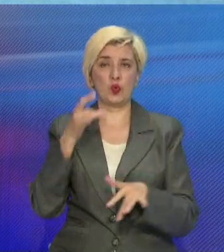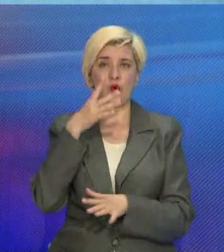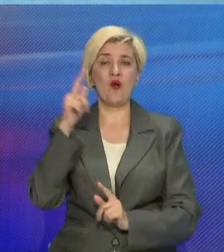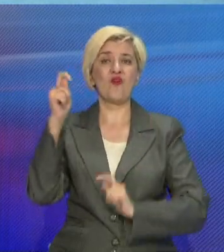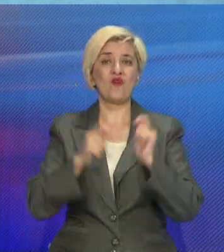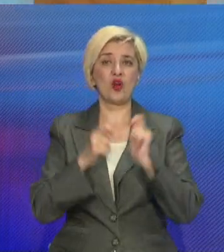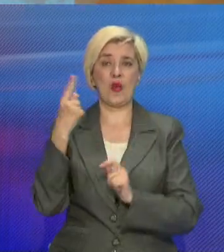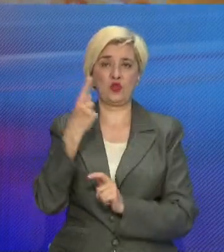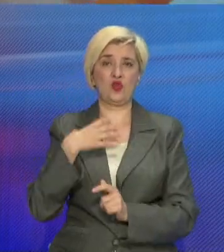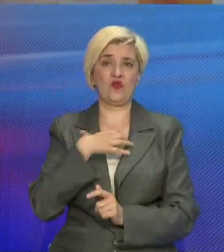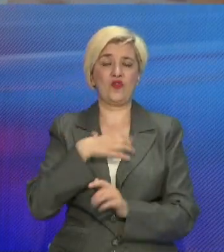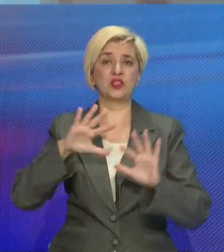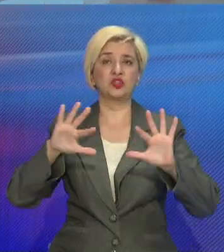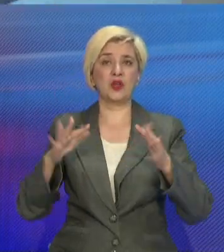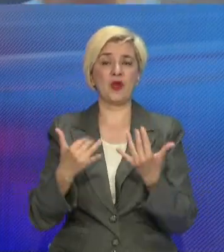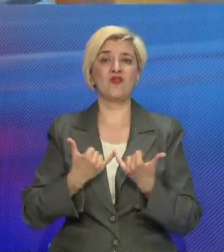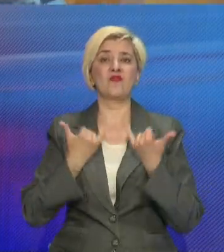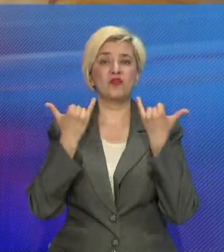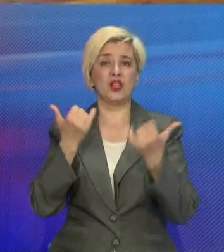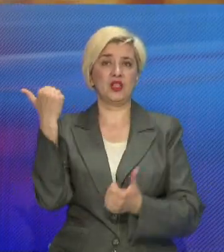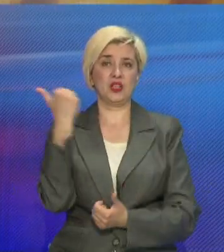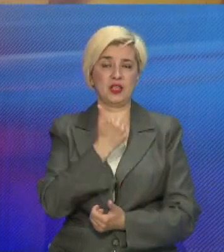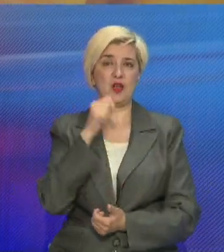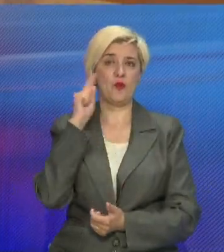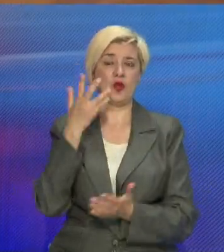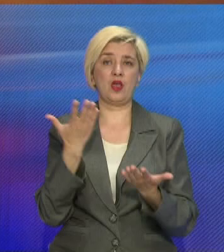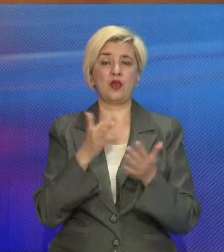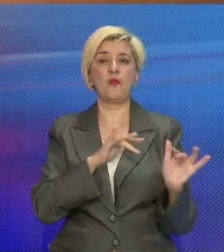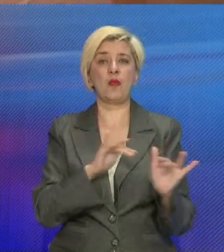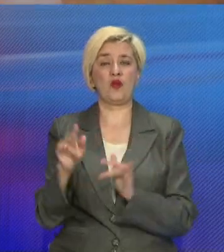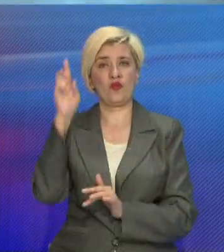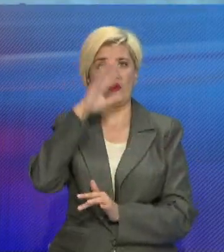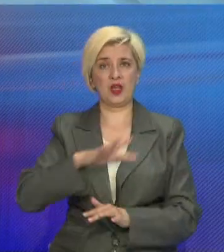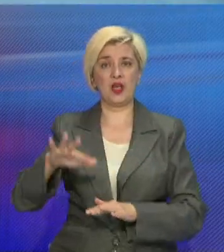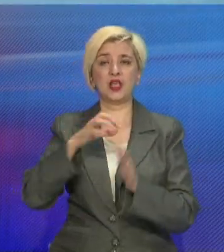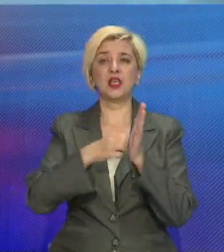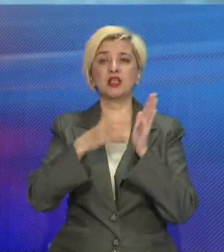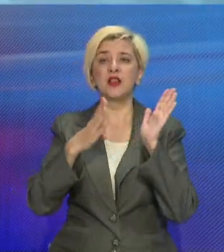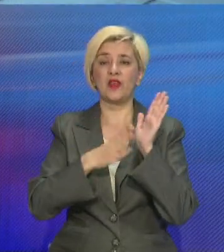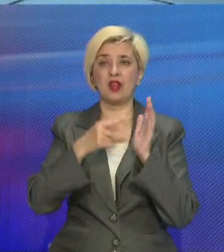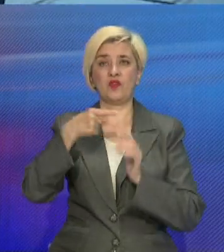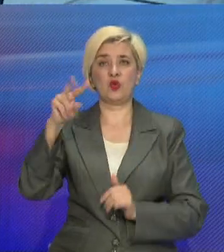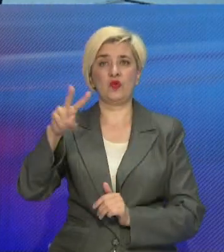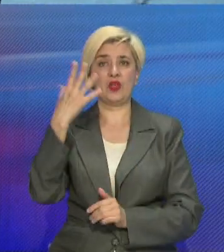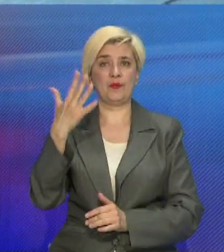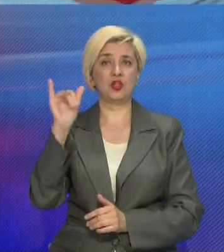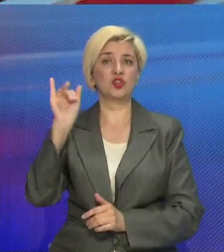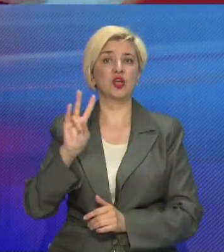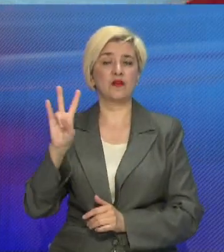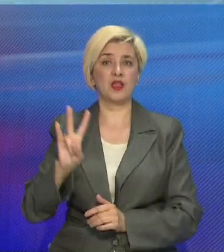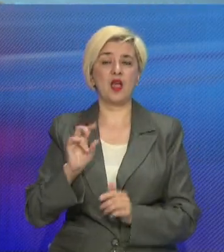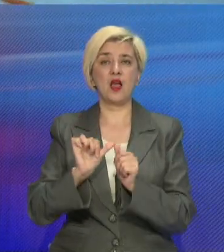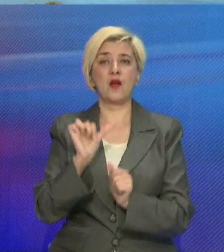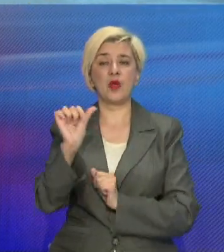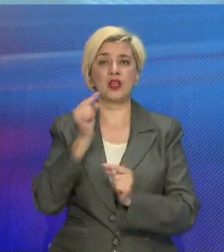став одною з ключових подій, примеркованих до тидня молоді, що проходить в Україні з 19 по 25 червня. Окремо того,